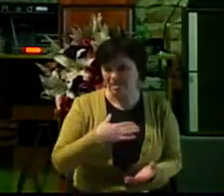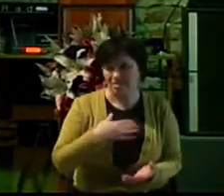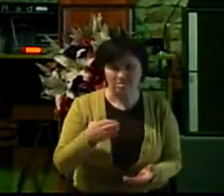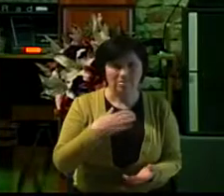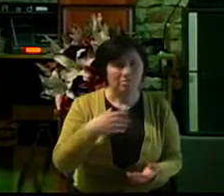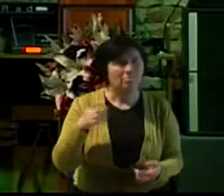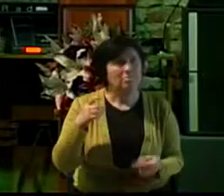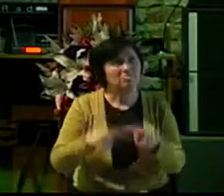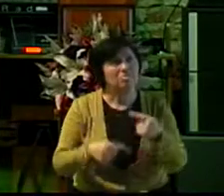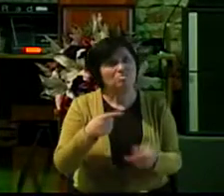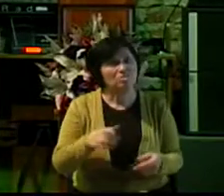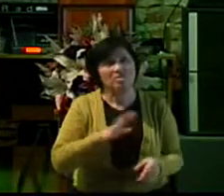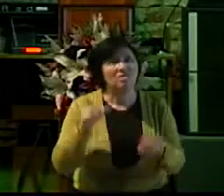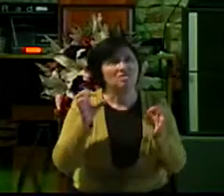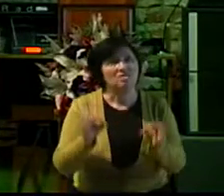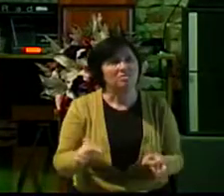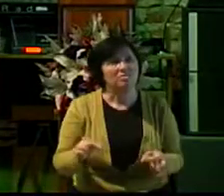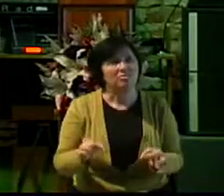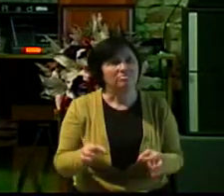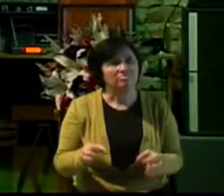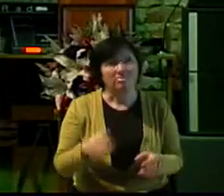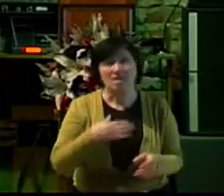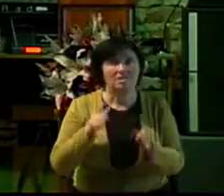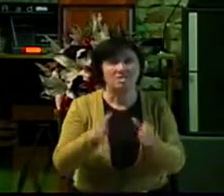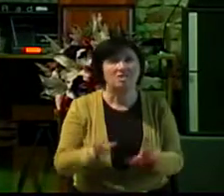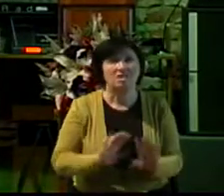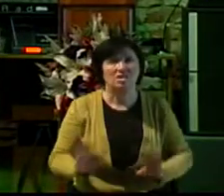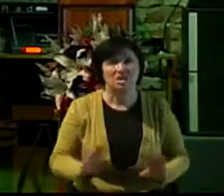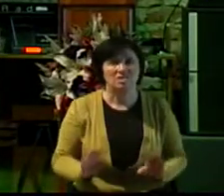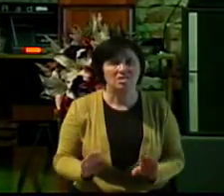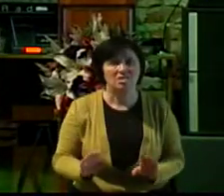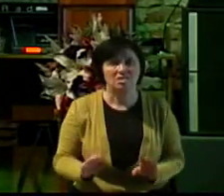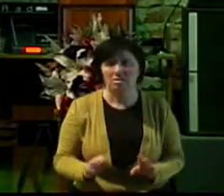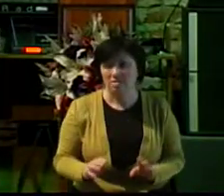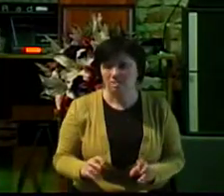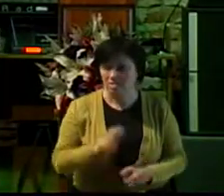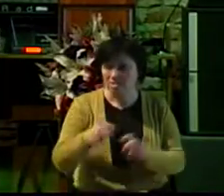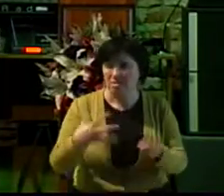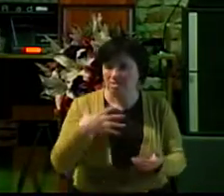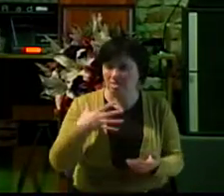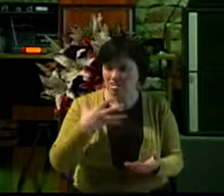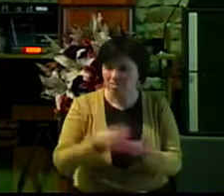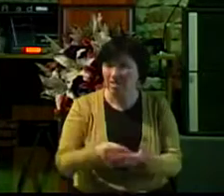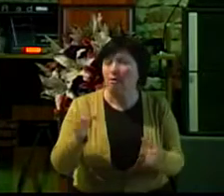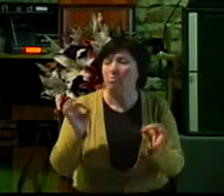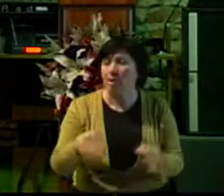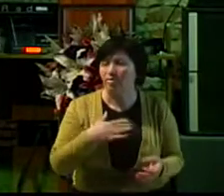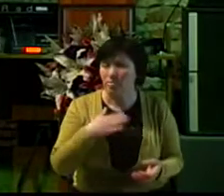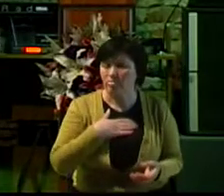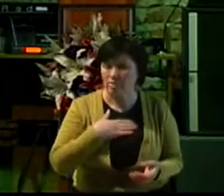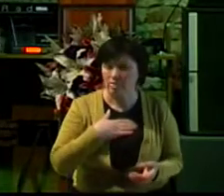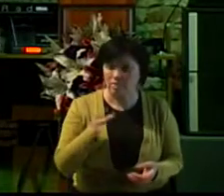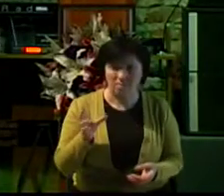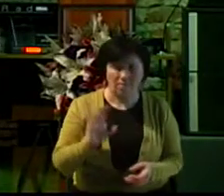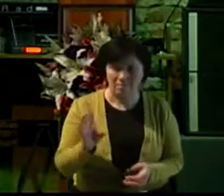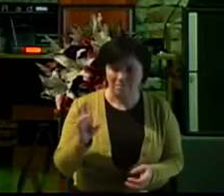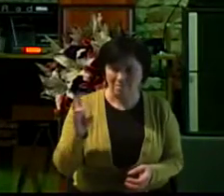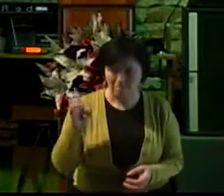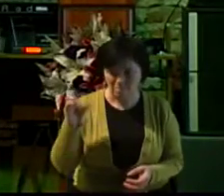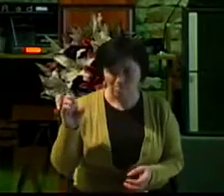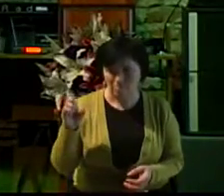хотели получить. Но исходя из всего того, что мы видим в Священном Писании, во всей Библии, по своей любви